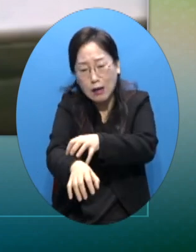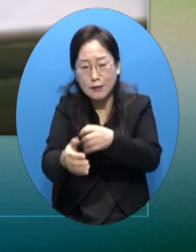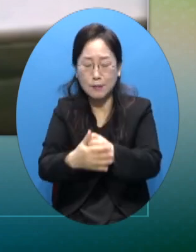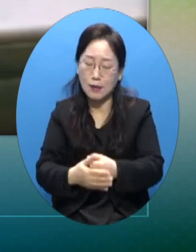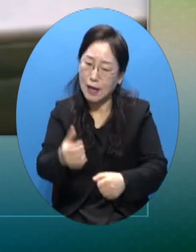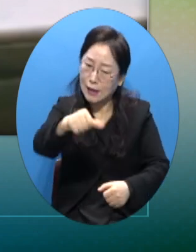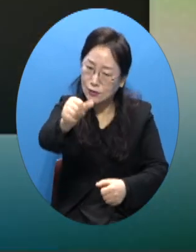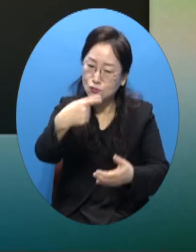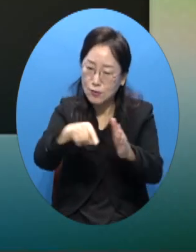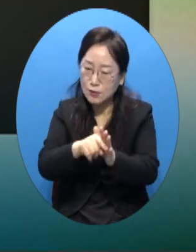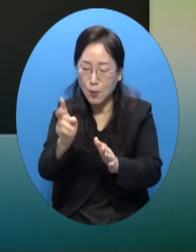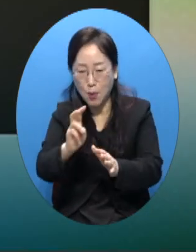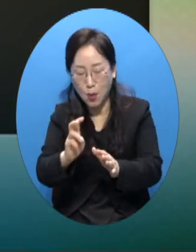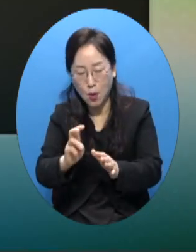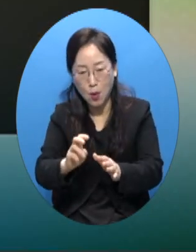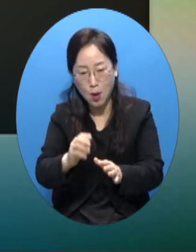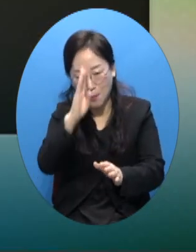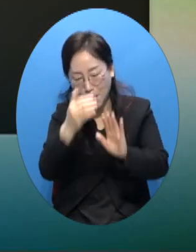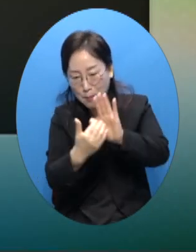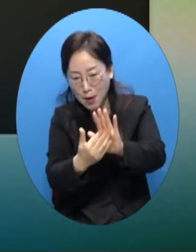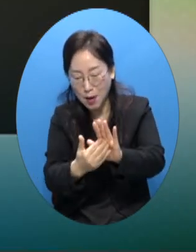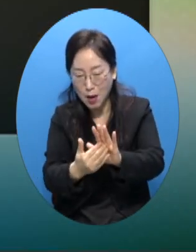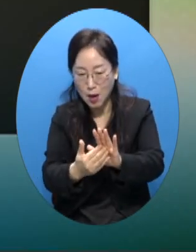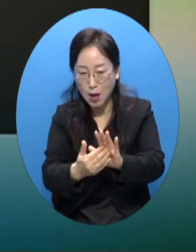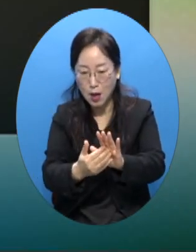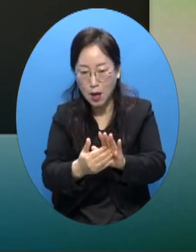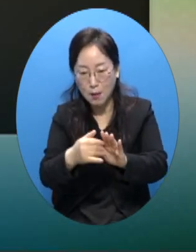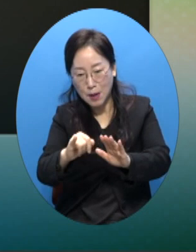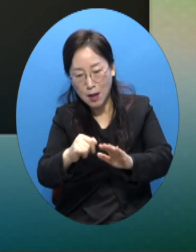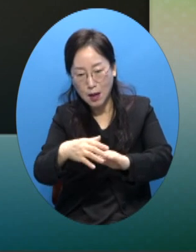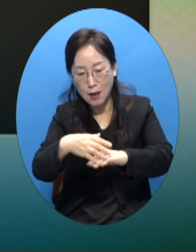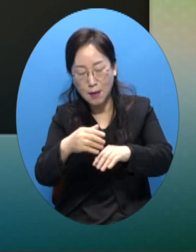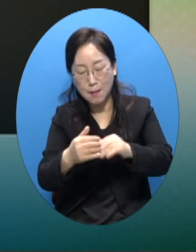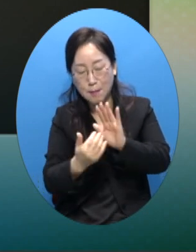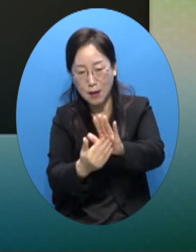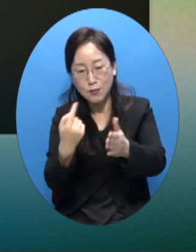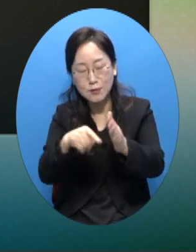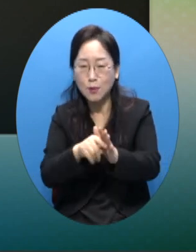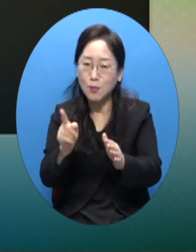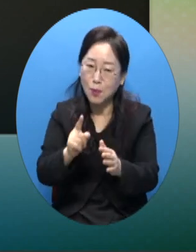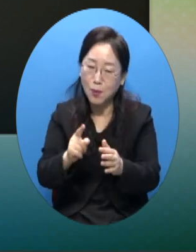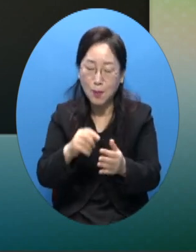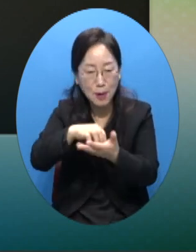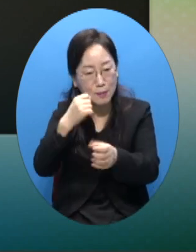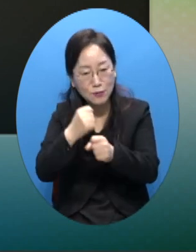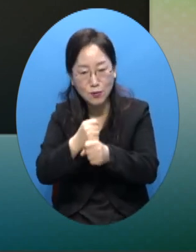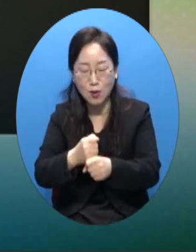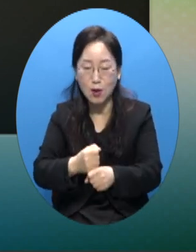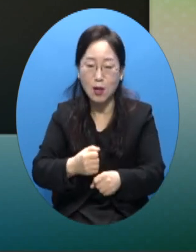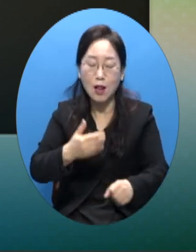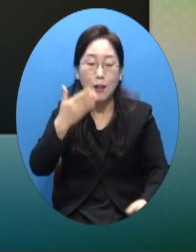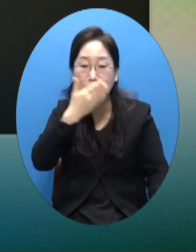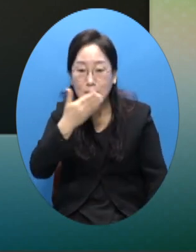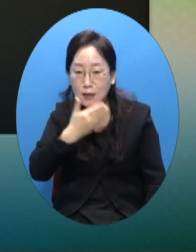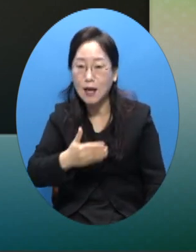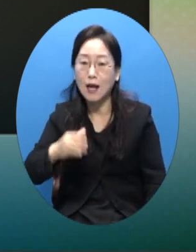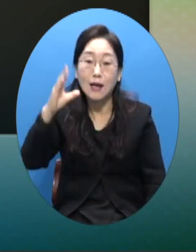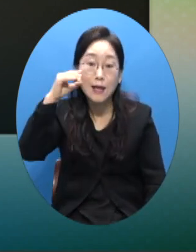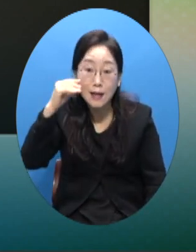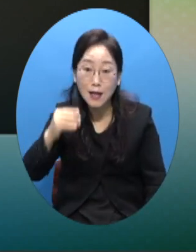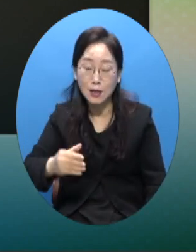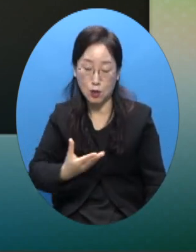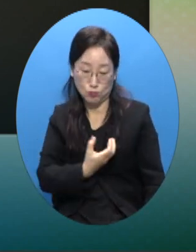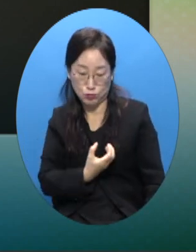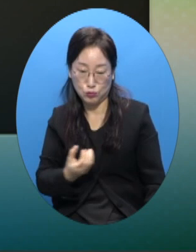가려웠던 수 있는 빵을 만들어 보기로 했습니다 그래서 설탕 우유 계란 버터를 넣지 않고 유기농 밀가루로